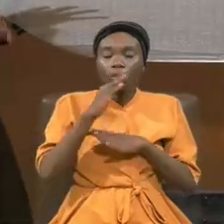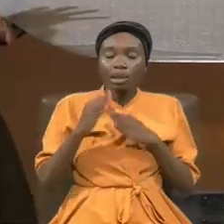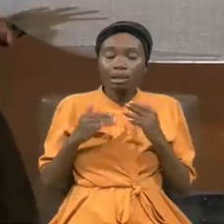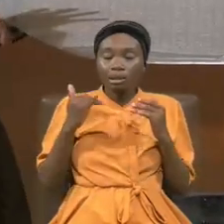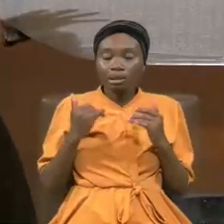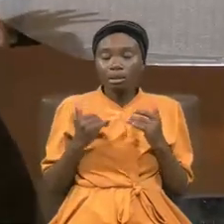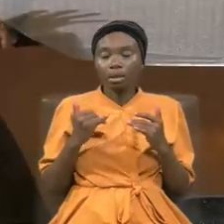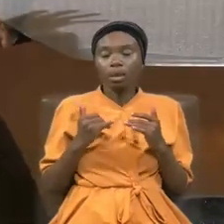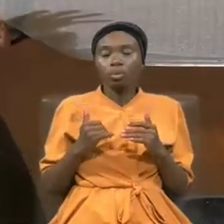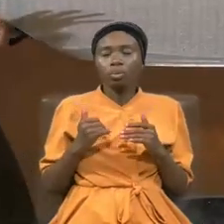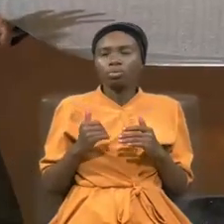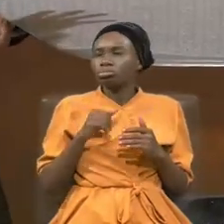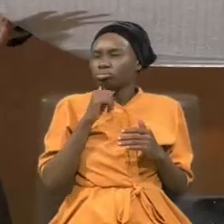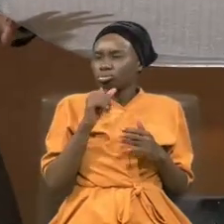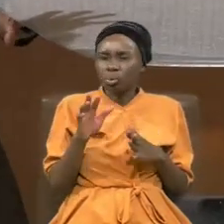totalement maintenant.